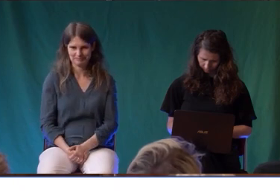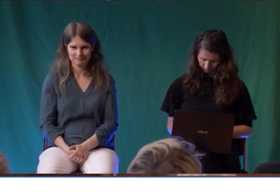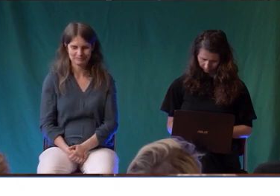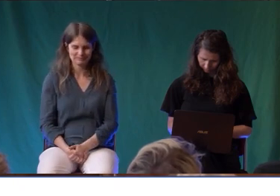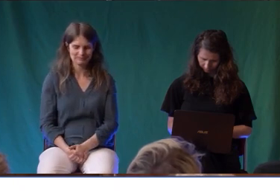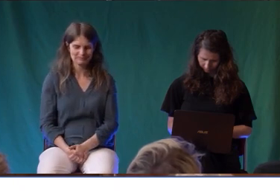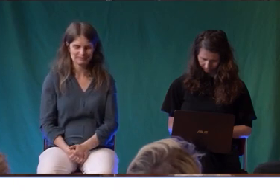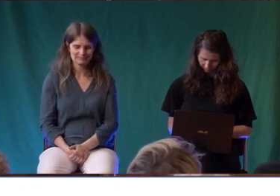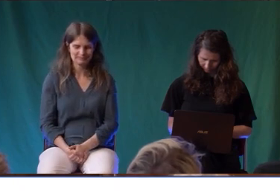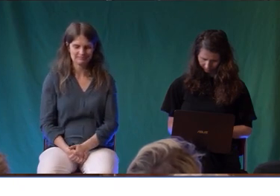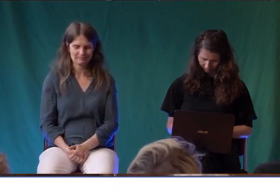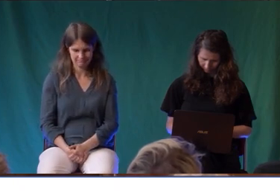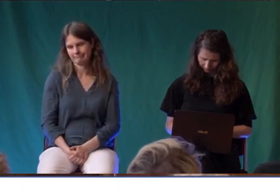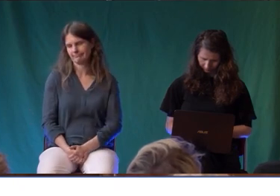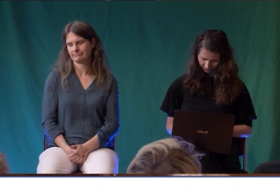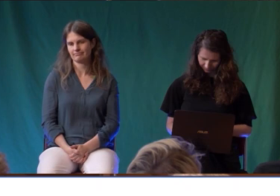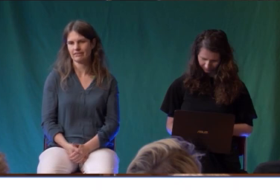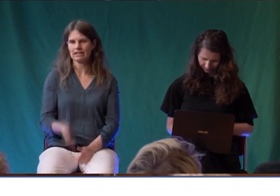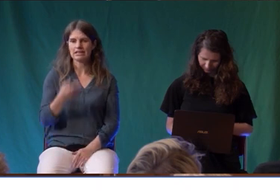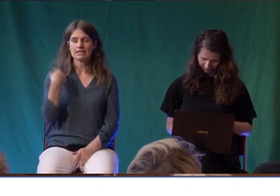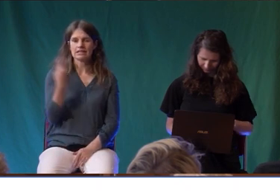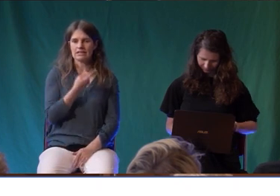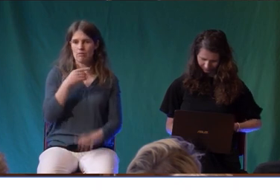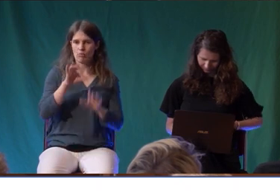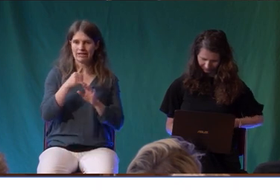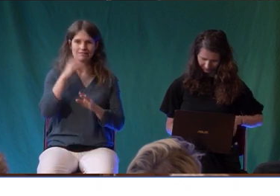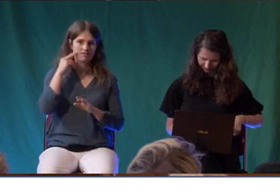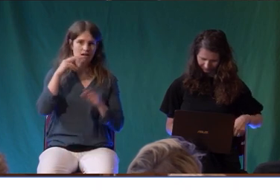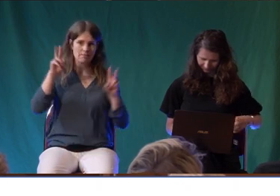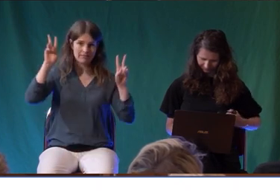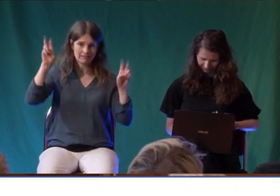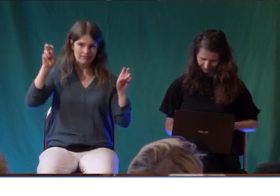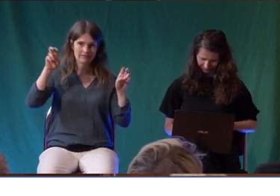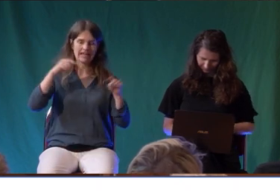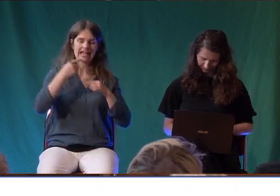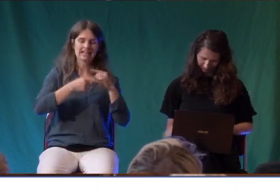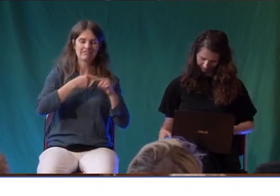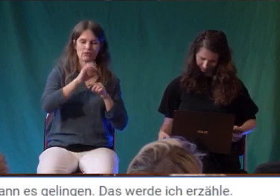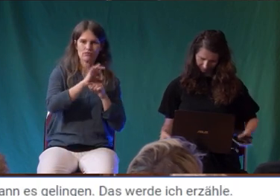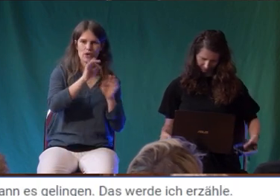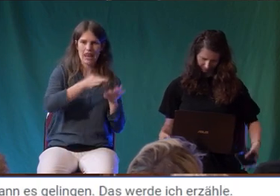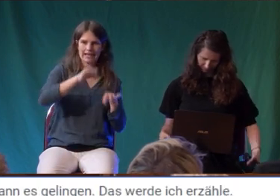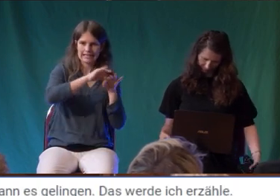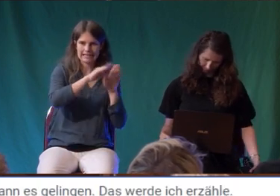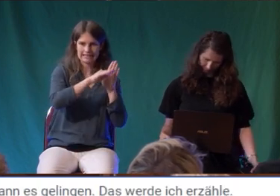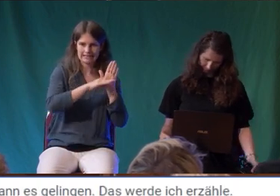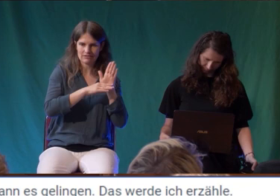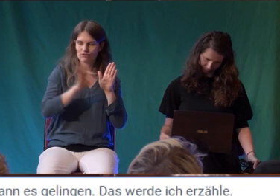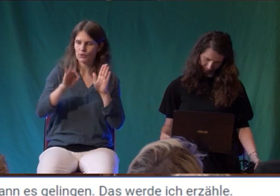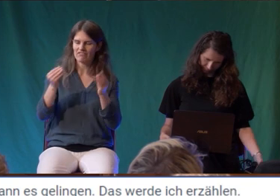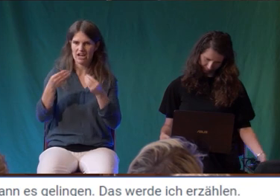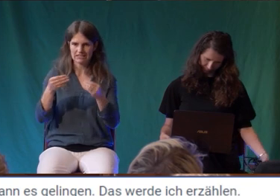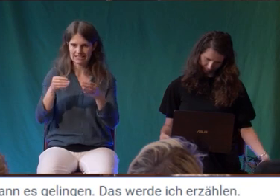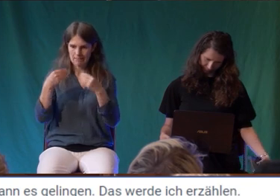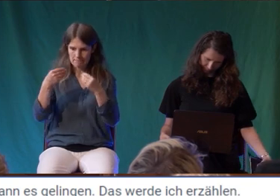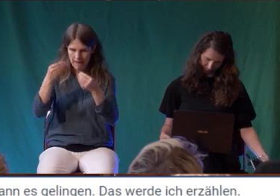genau unser Projekt hieß Entwicklung von Leitlinien zu Qualitätsmerkmalen begleiteter